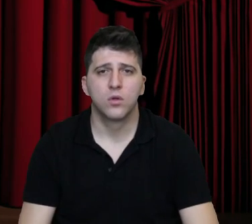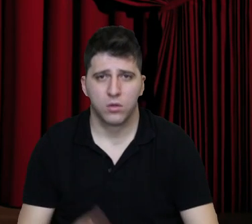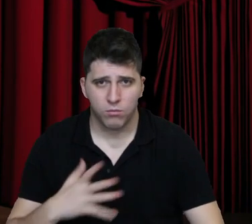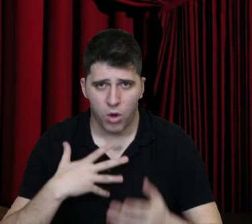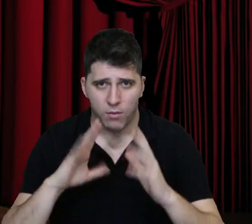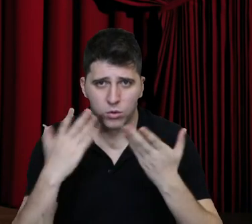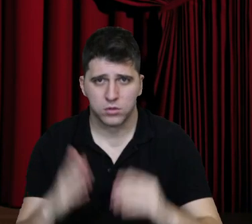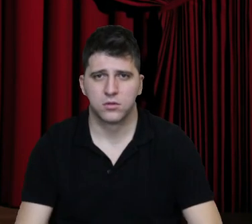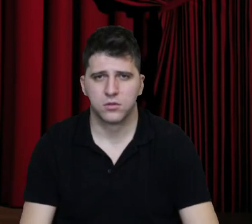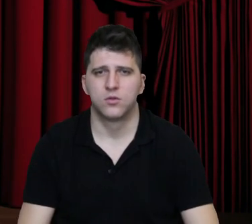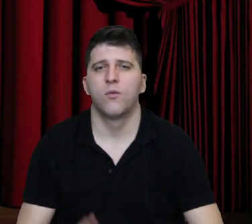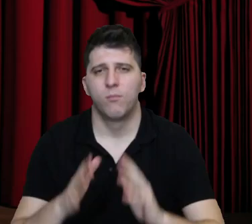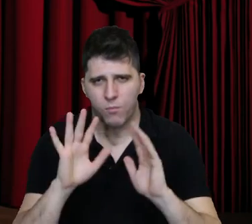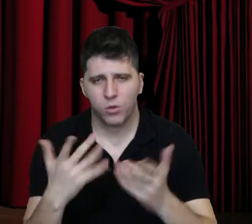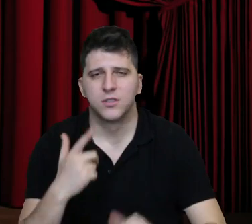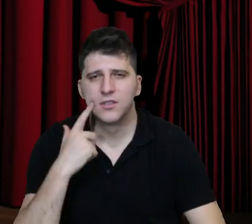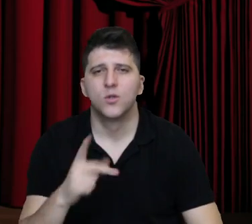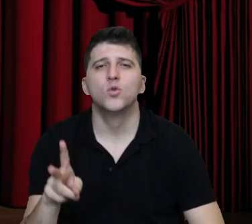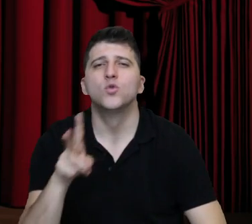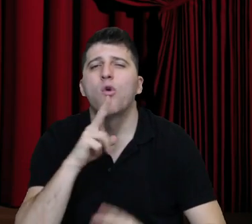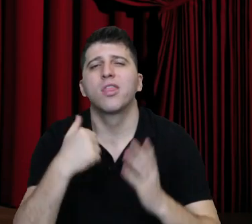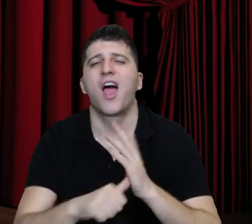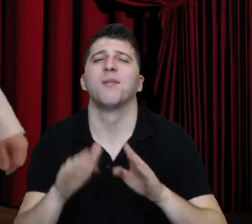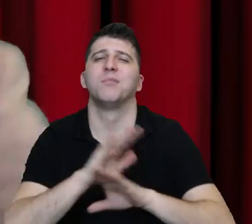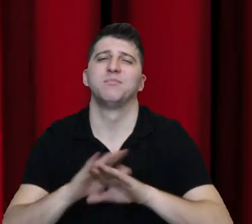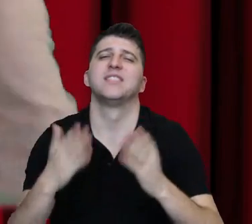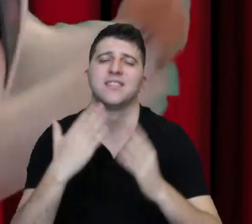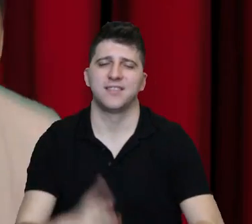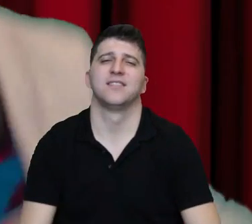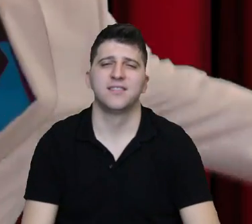Moraliniz mi bozuldu? Bozulduysa son kullanım tarihi geçmiştir.